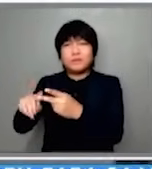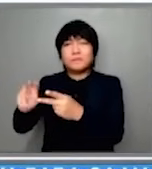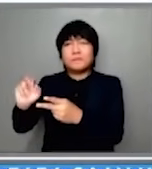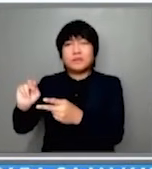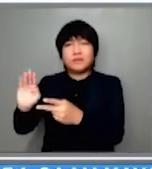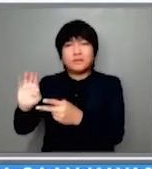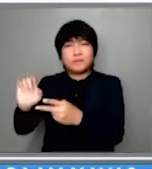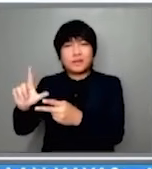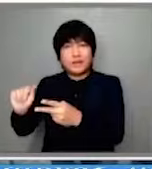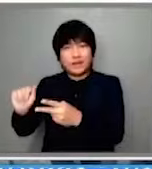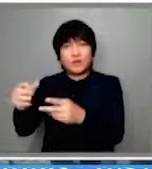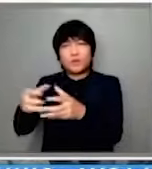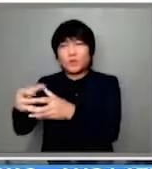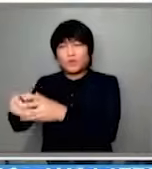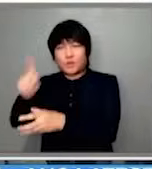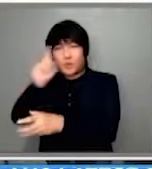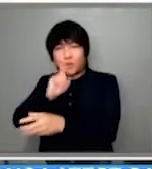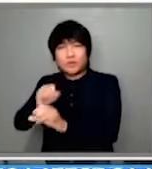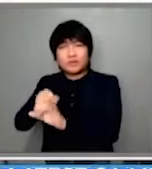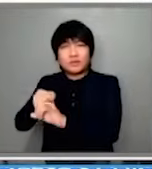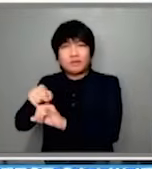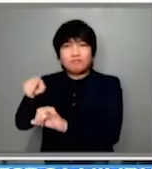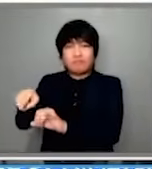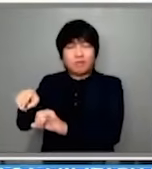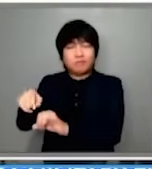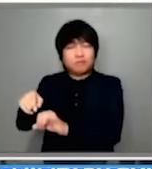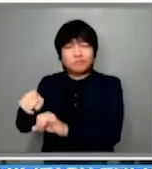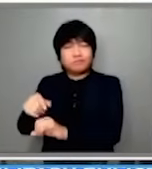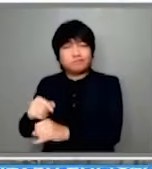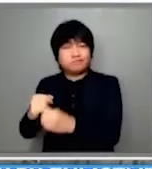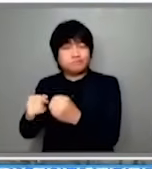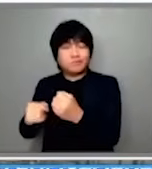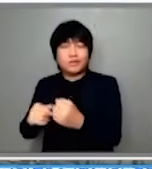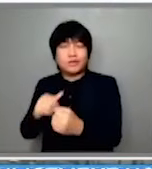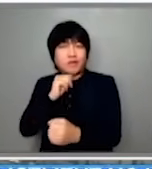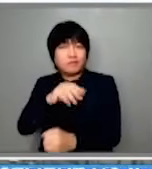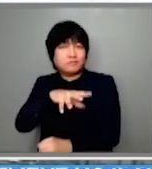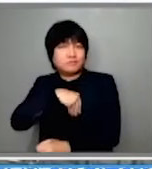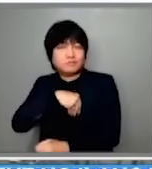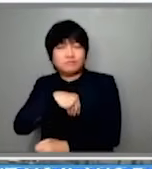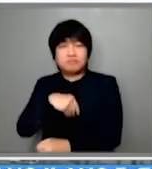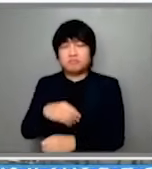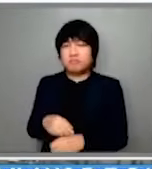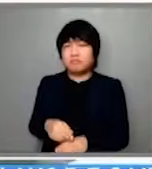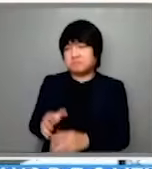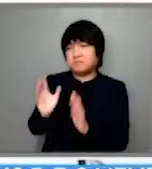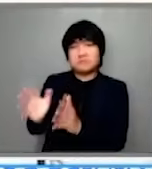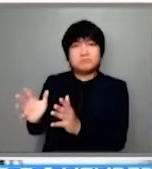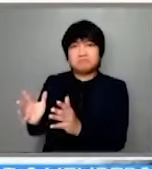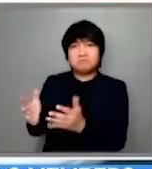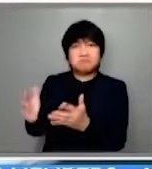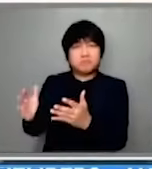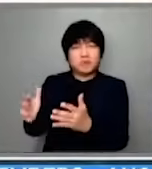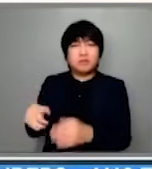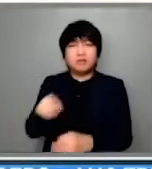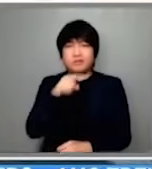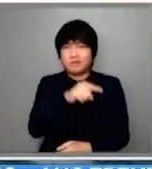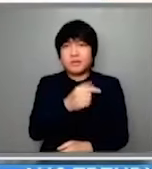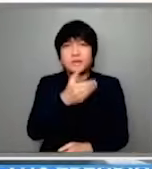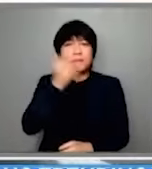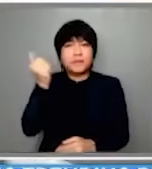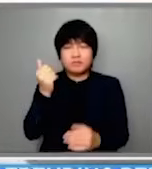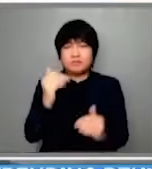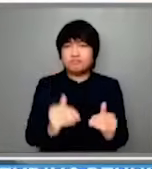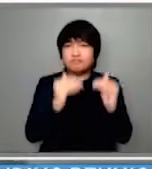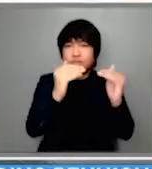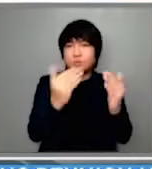magiging epektibo, maayos at komportable na rin daw ang transportasyon sa bansa sa pamamagitan ng modernization. Susubukan natin kunin